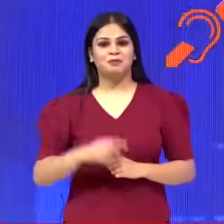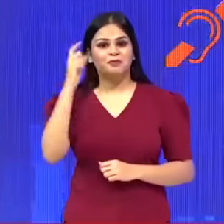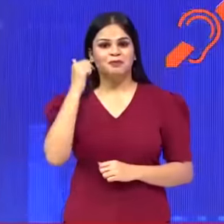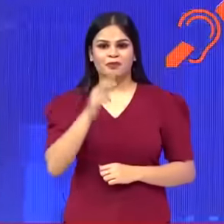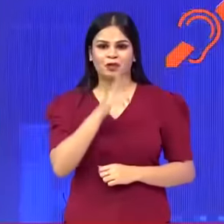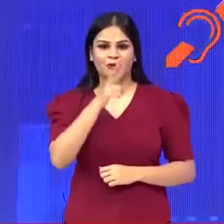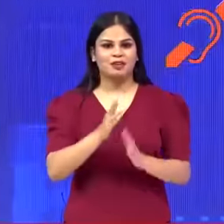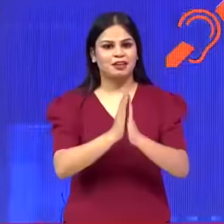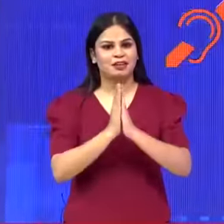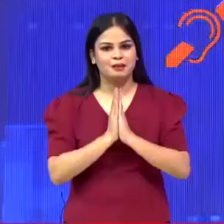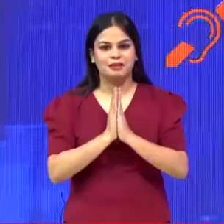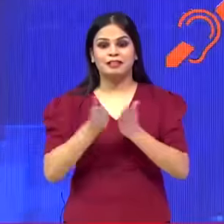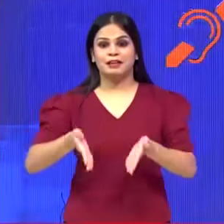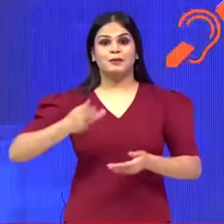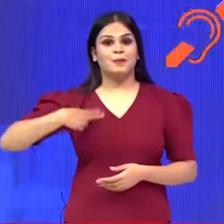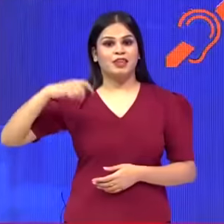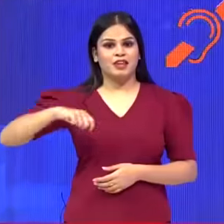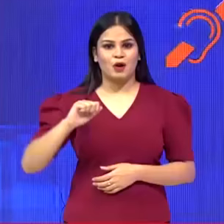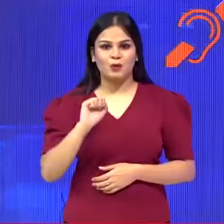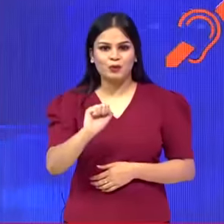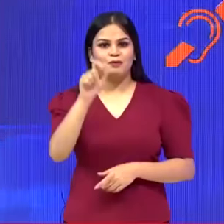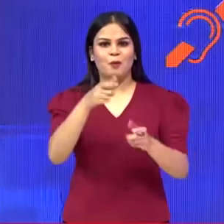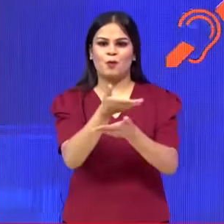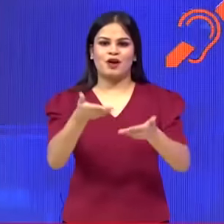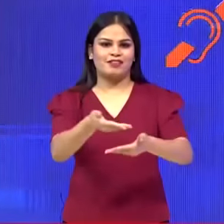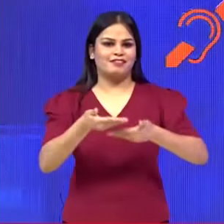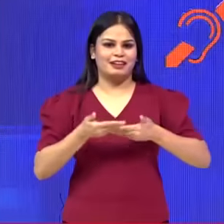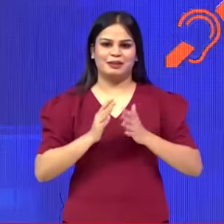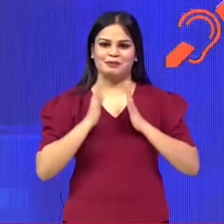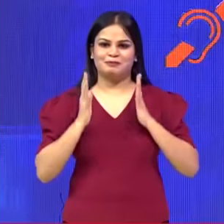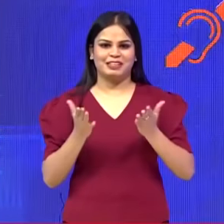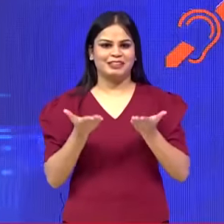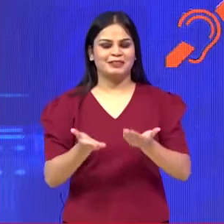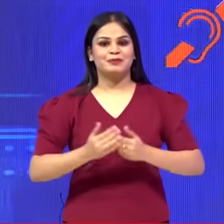नमस्कार, आपकी अदालत में आपका बहुत बहुत स्वागत है।